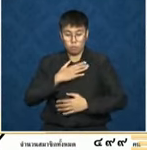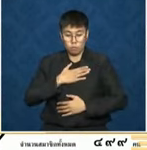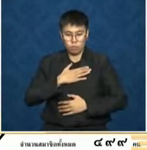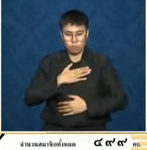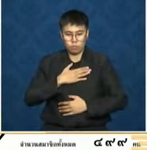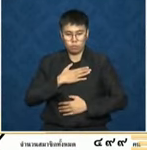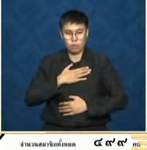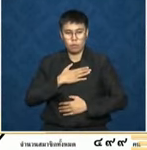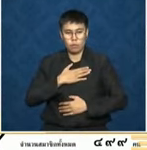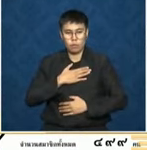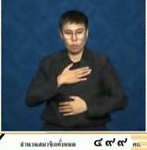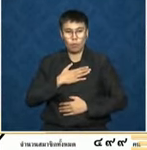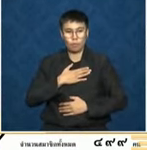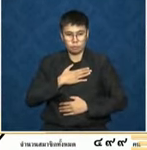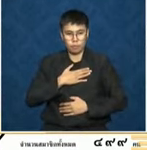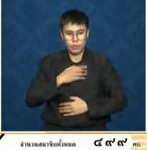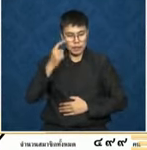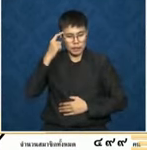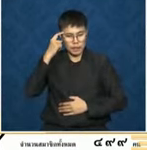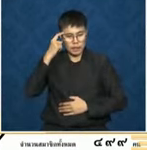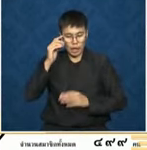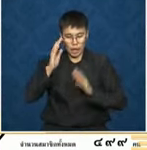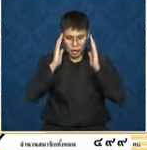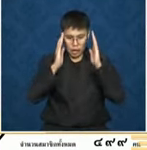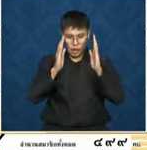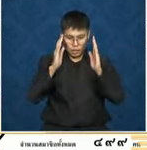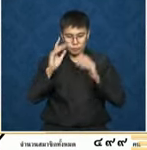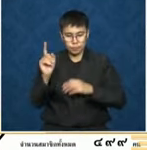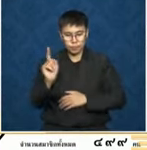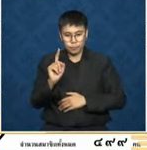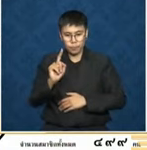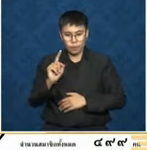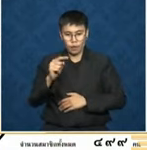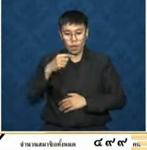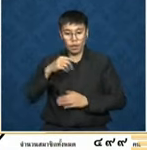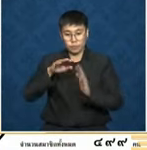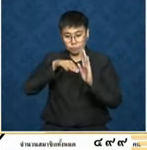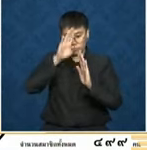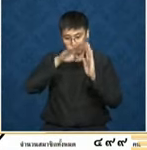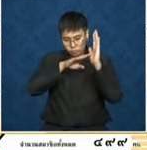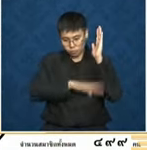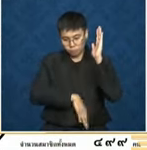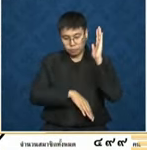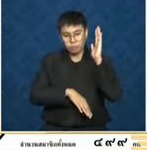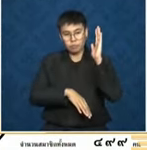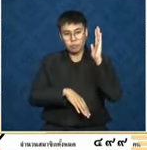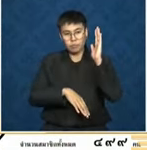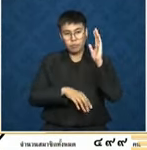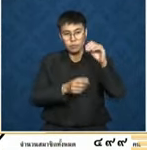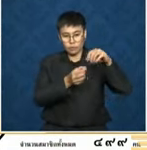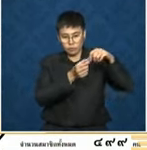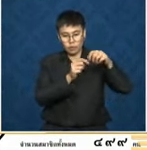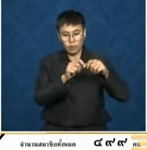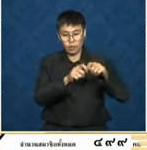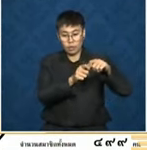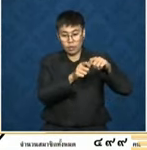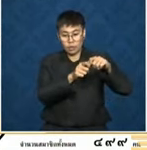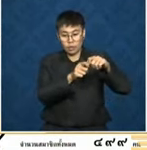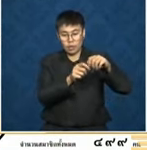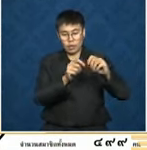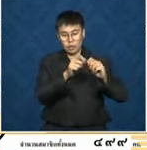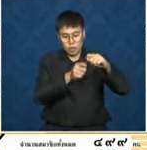ผมยังยืนยันนะครับเรื่องนี้เนี่ยทั้งประเทศเนี่ยทั้งภาคเหนือถึงภาคใต้เนี่ยความยาวประมาณ 2,000 กว่ากิโลเ